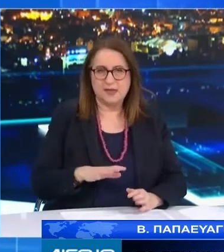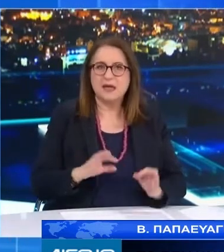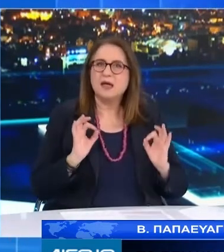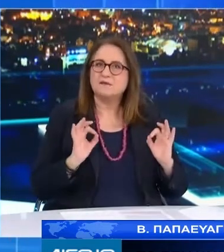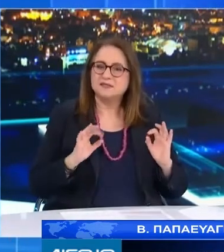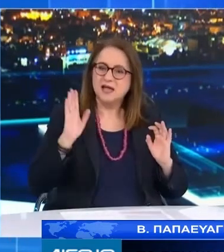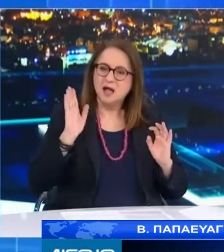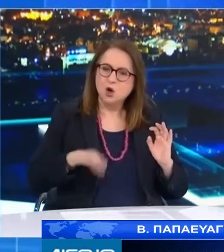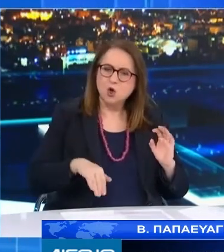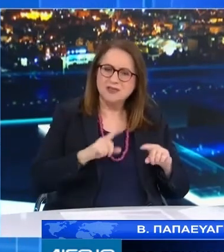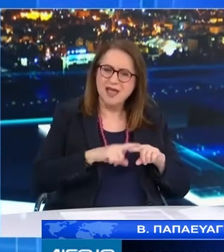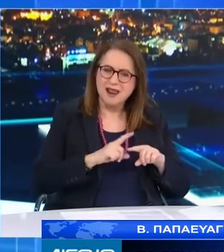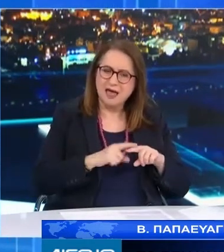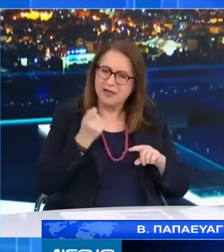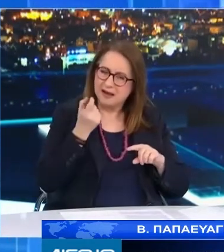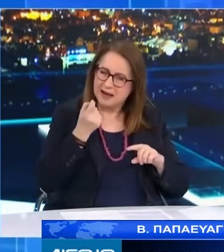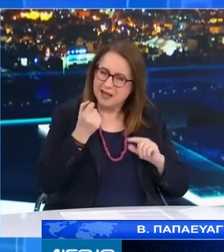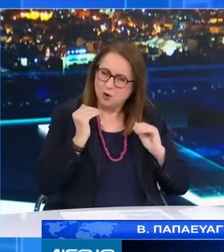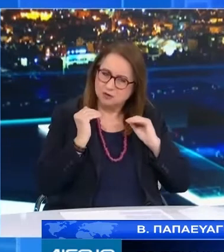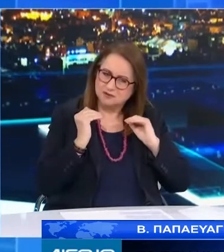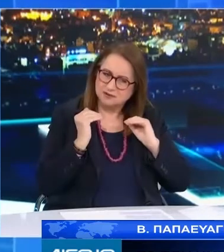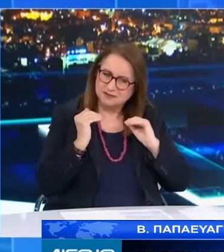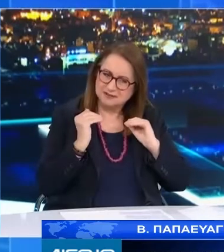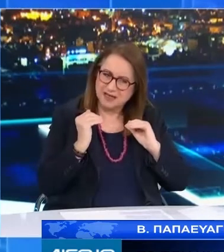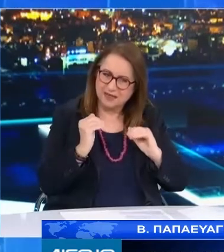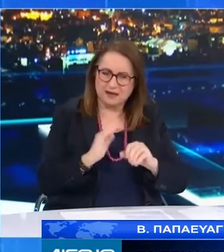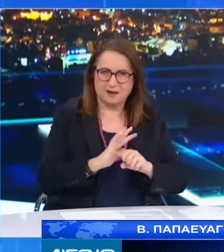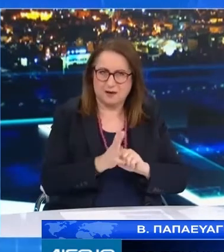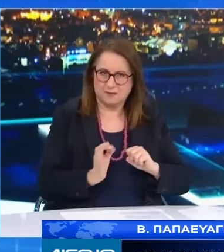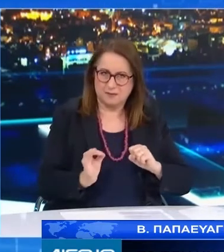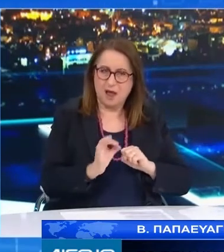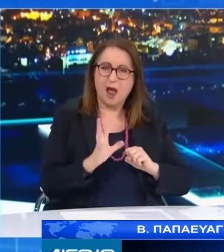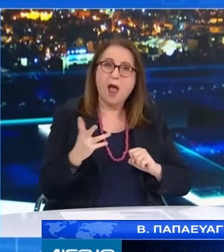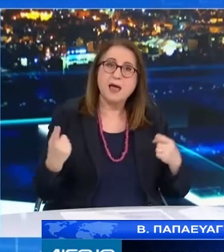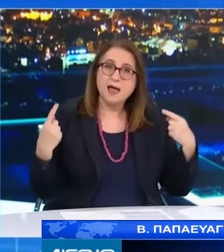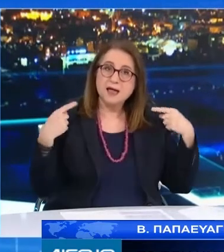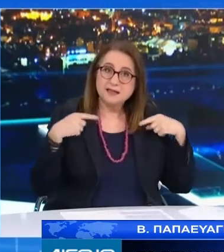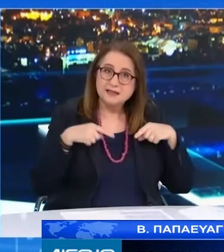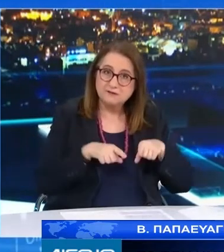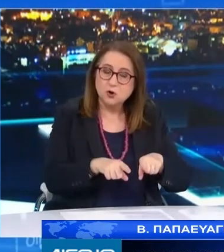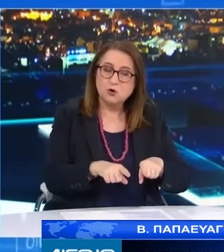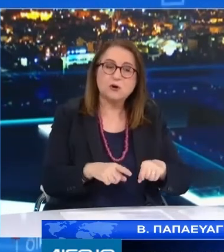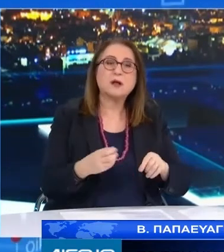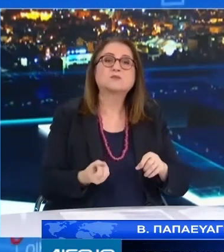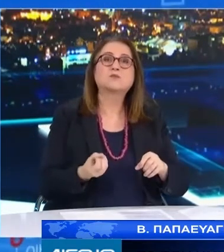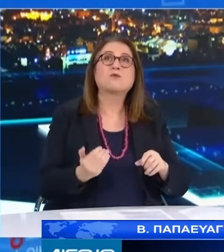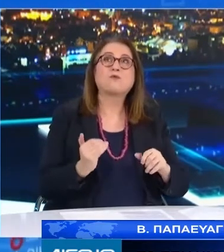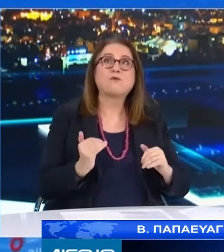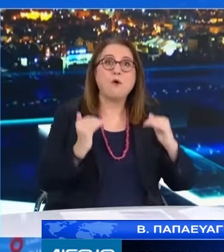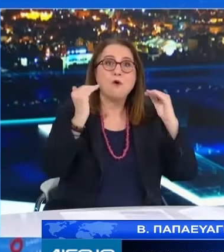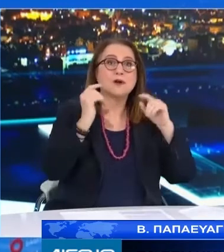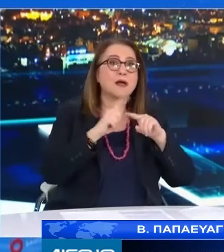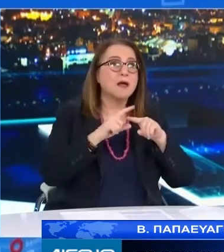πανδημίας στη Νότια Ελλάδα, ταυτόχρονα διαπιστώνεται μια σταθερή και σημαντική αύξηση των νέων κρουσμάτων στη Βόρεια